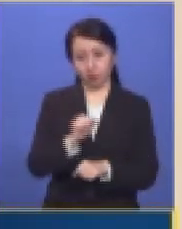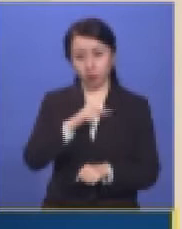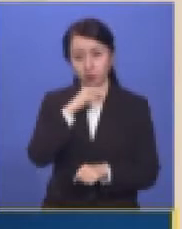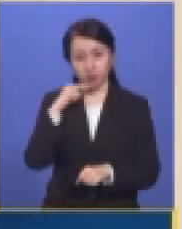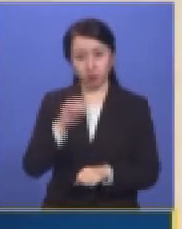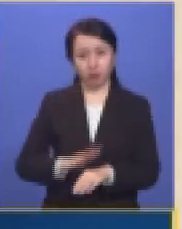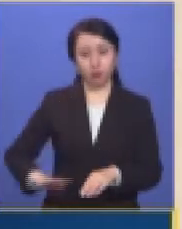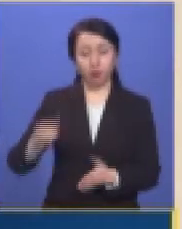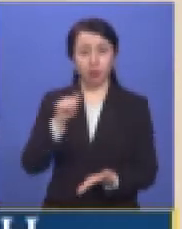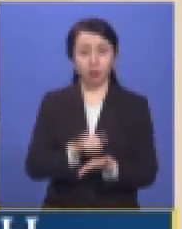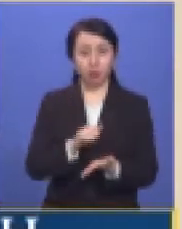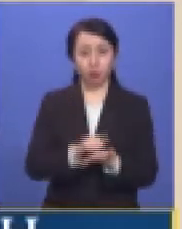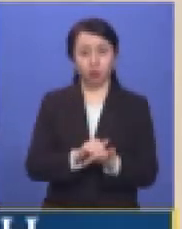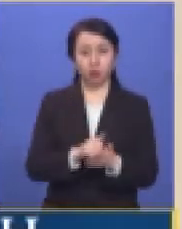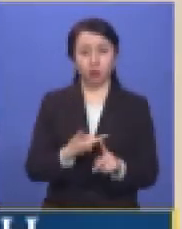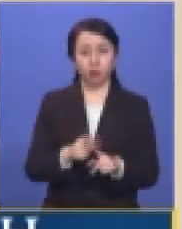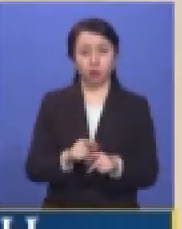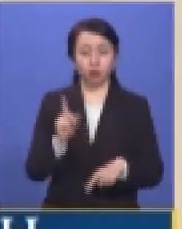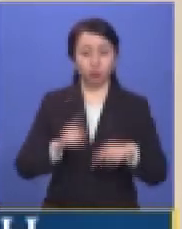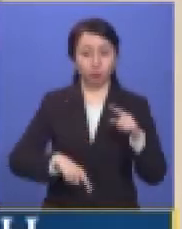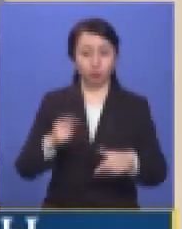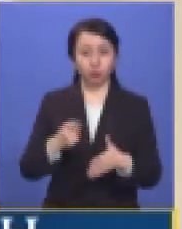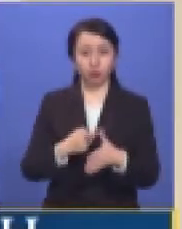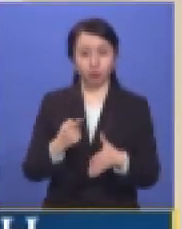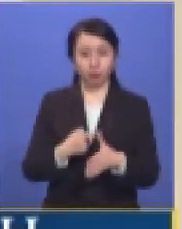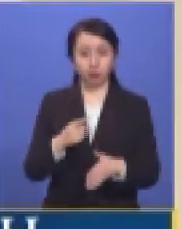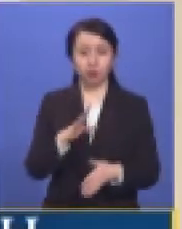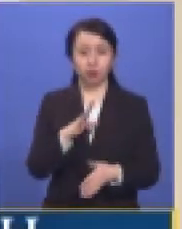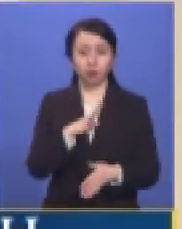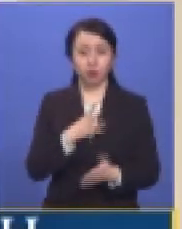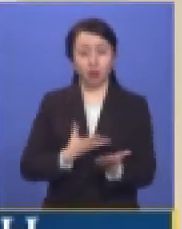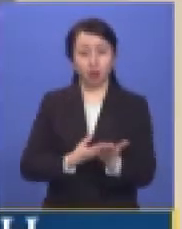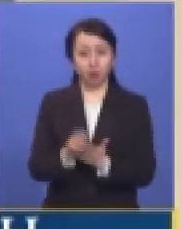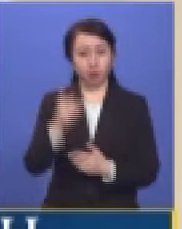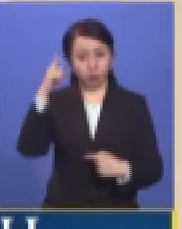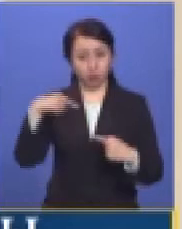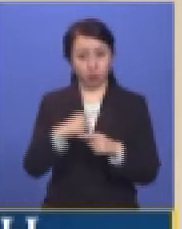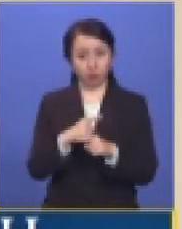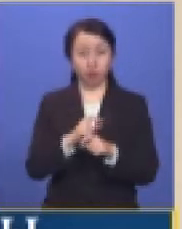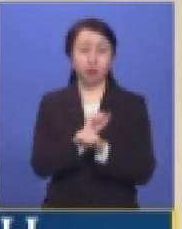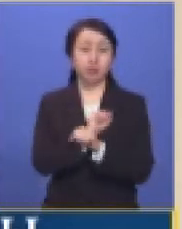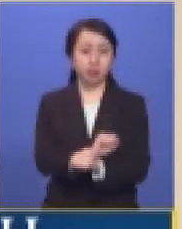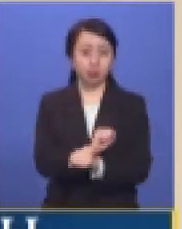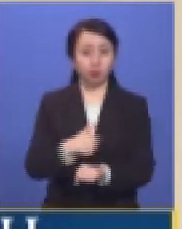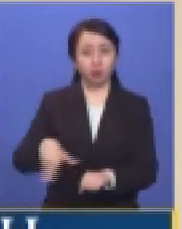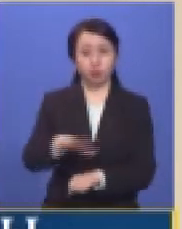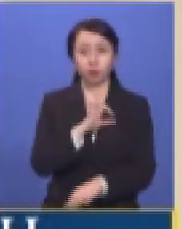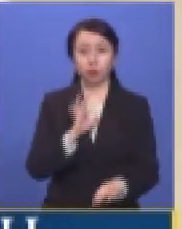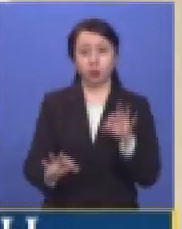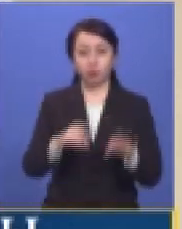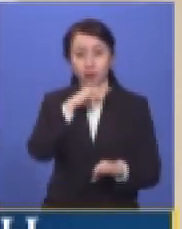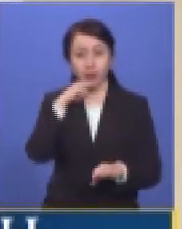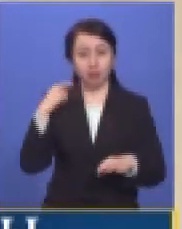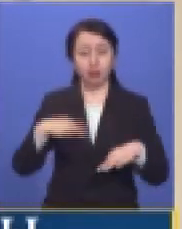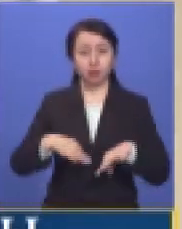есебінде тұр. Құжаттар бойынша бұл көлік туыстардың атында. Мен салықты уақытында төлеймін. Техникалық байқау сақтандыру бәрі жақсы. Ресейлік